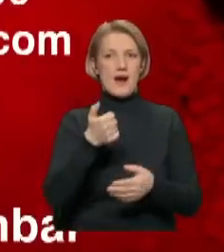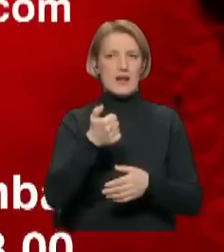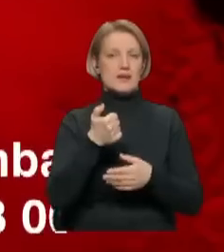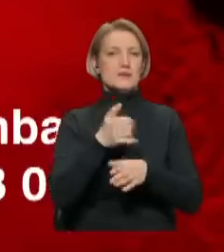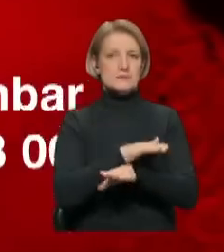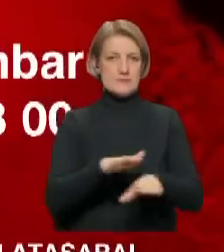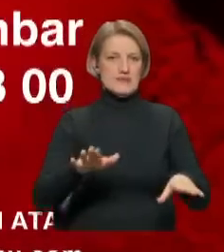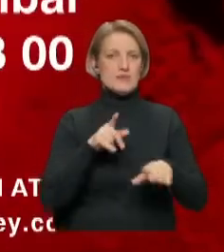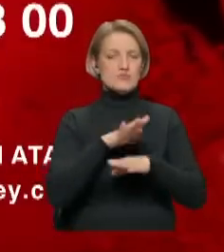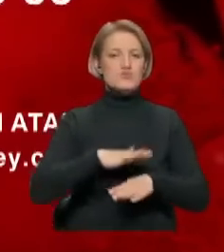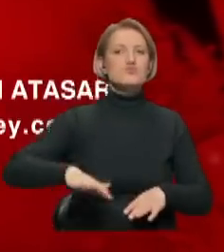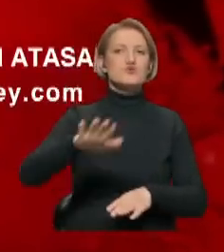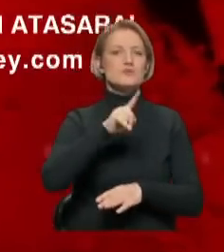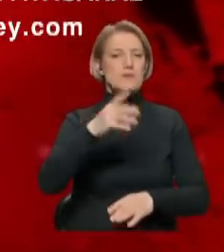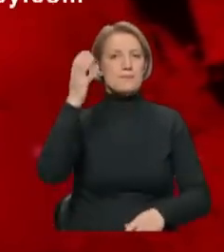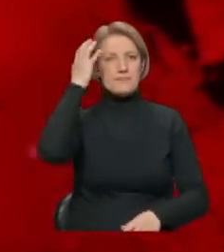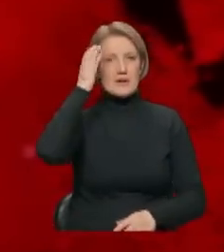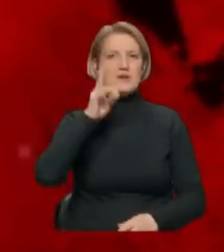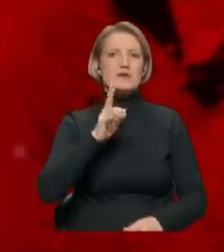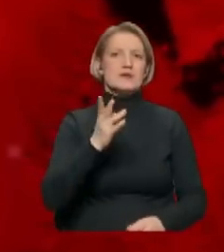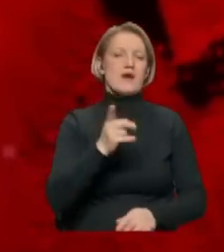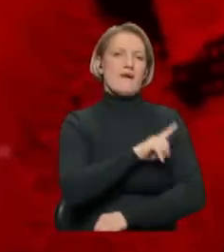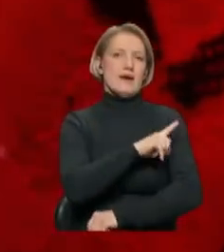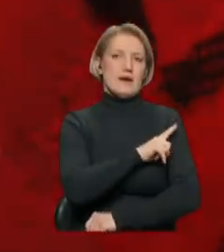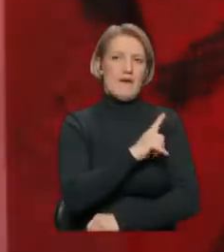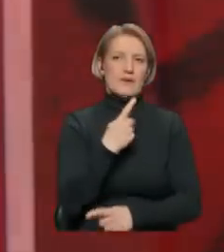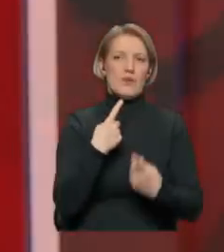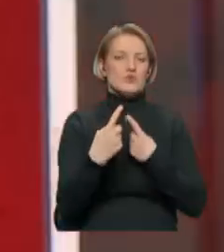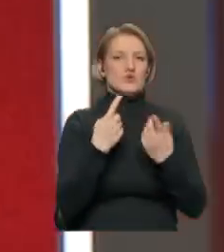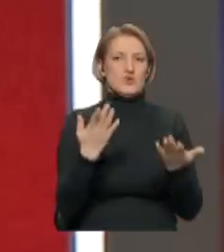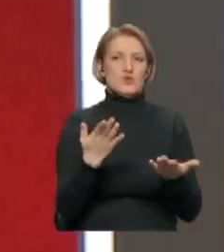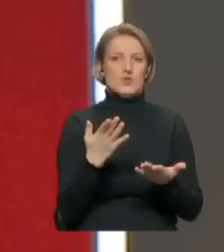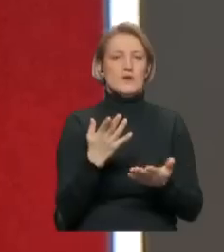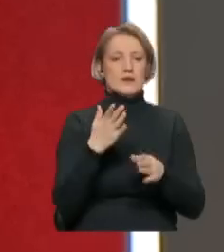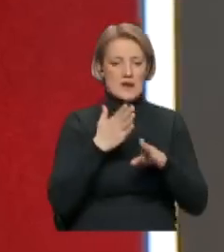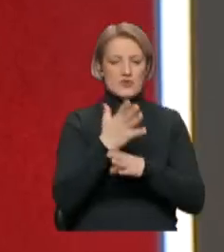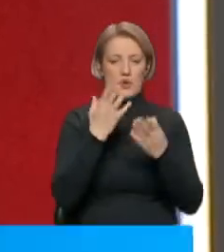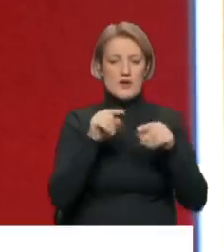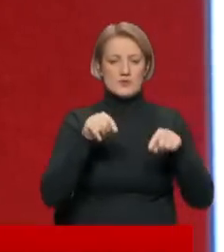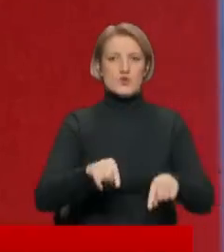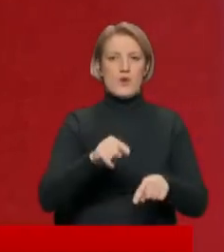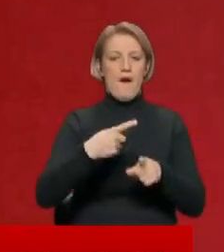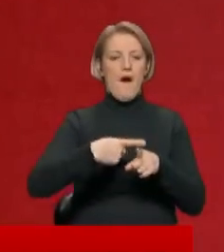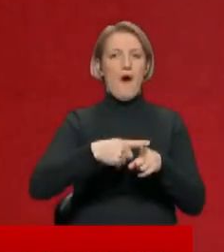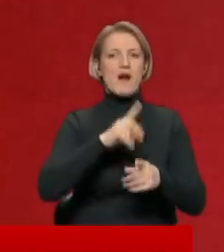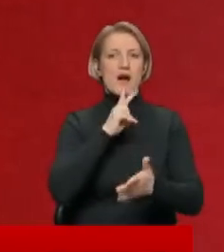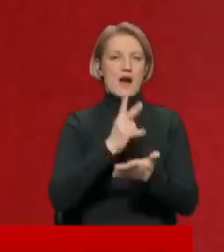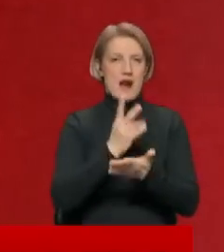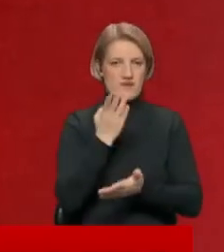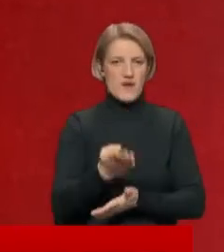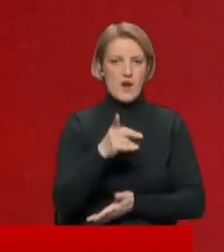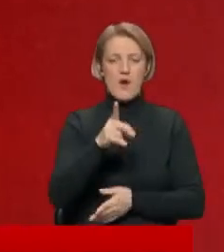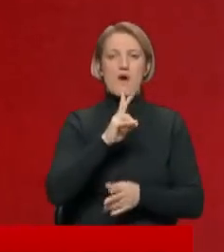masada da bütün bunları temel nitelikleri itibariyle konuştuk aslında şu Bugün bir ortak irade var ve bu ortak